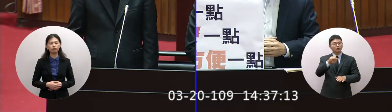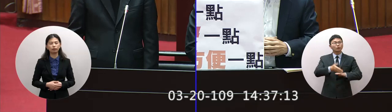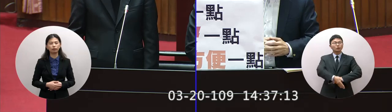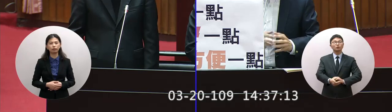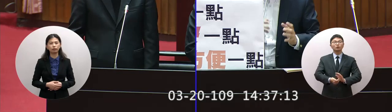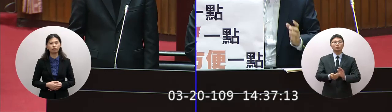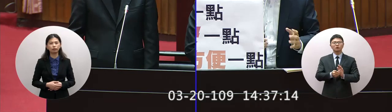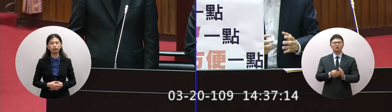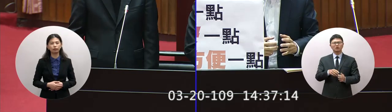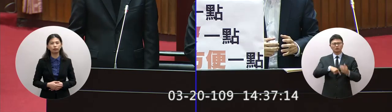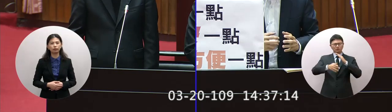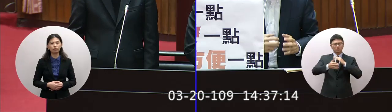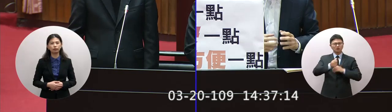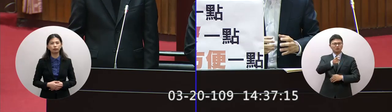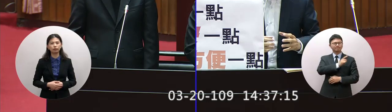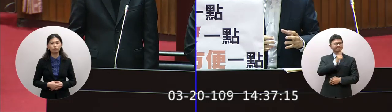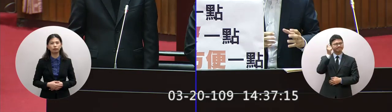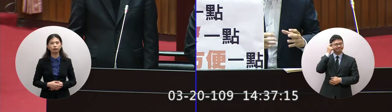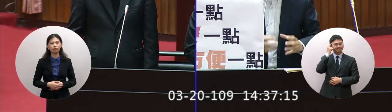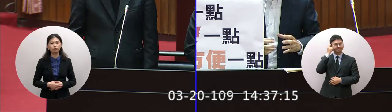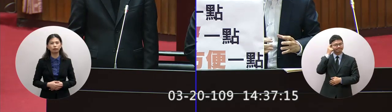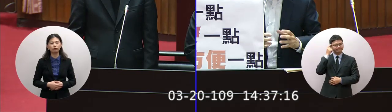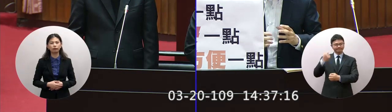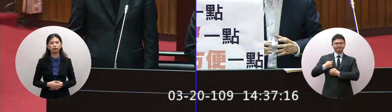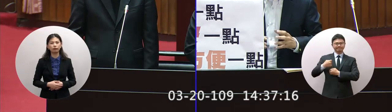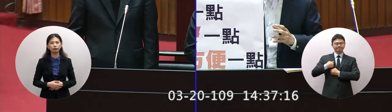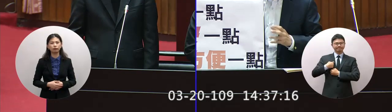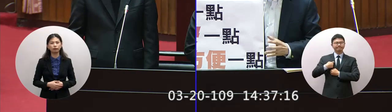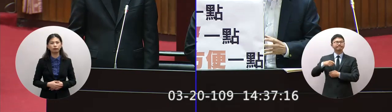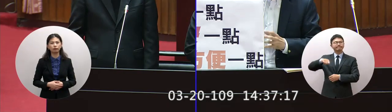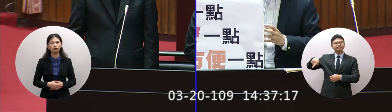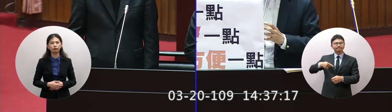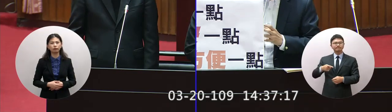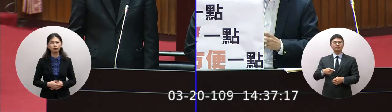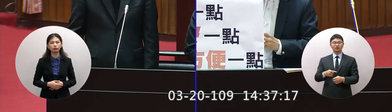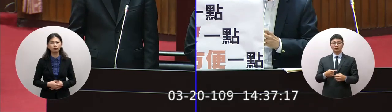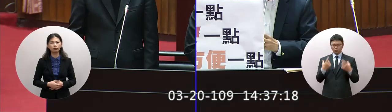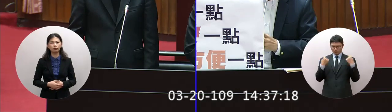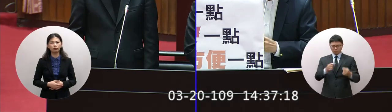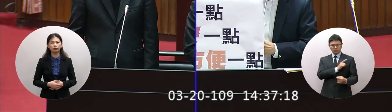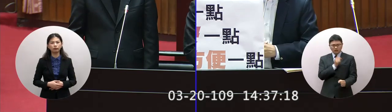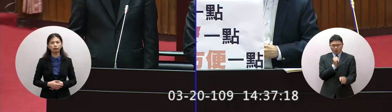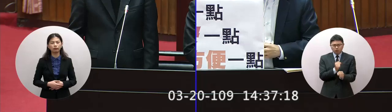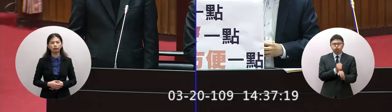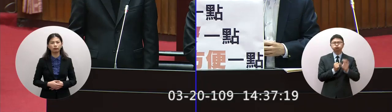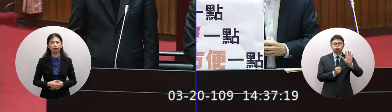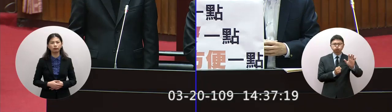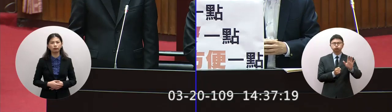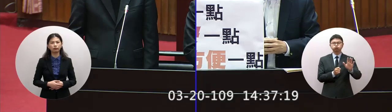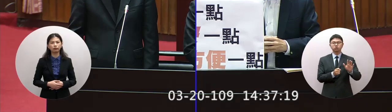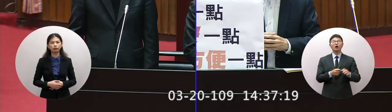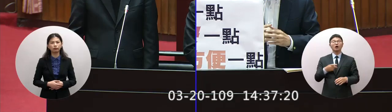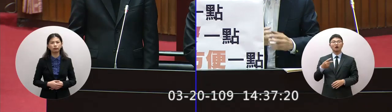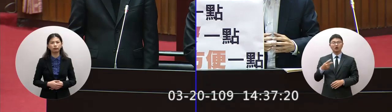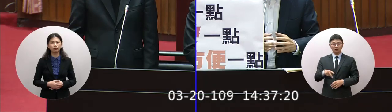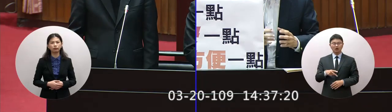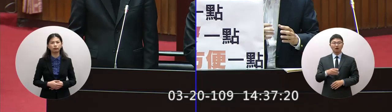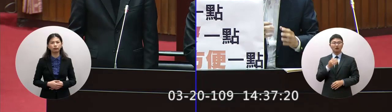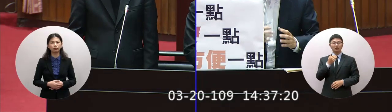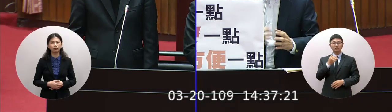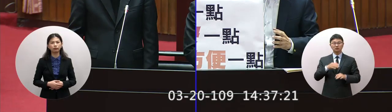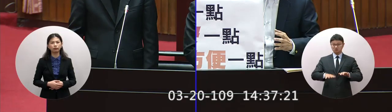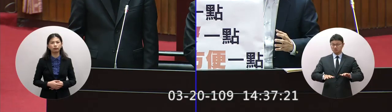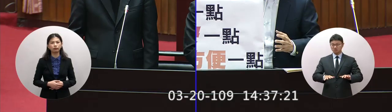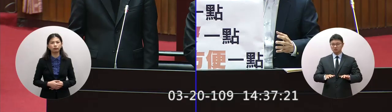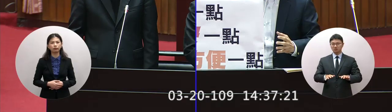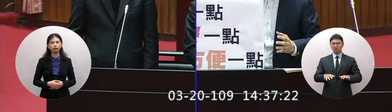问院长你自己有没有一个想法，就是说因为毕竟这些官士兵本来就有战训本务的自己的工作要做嘛，那看起来我们